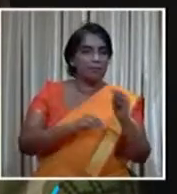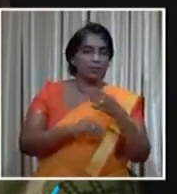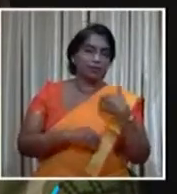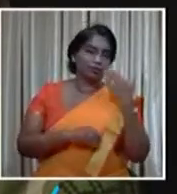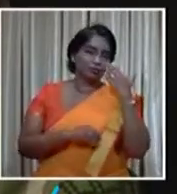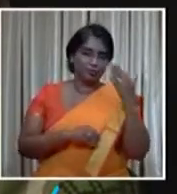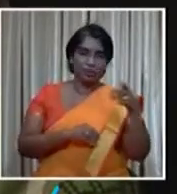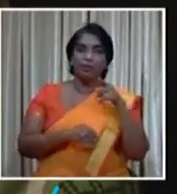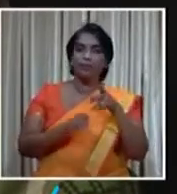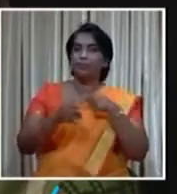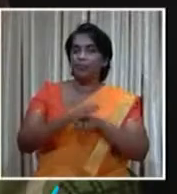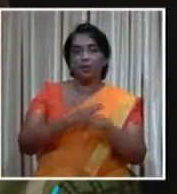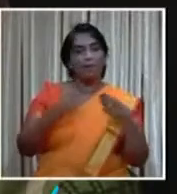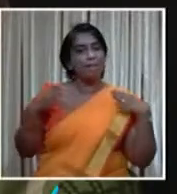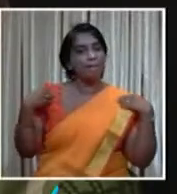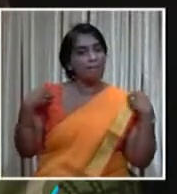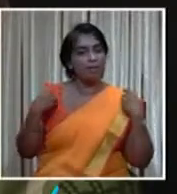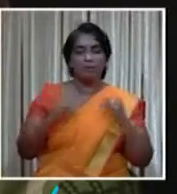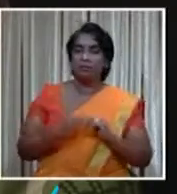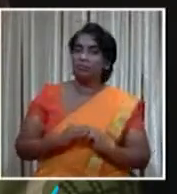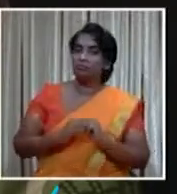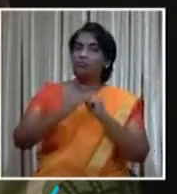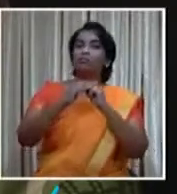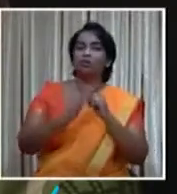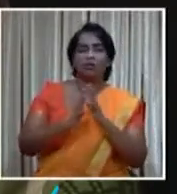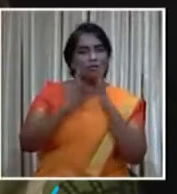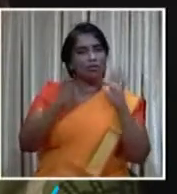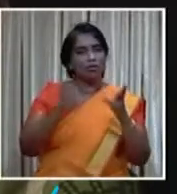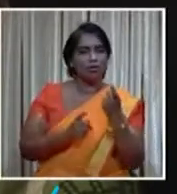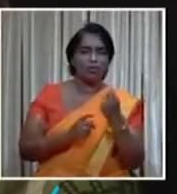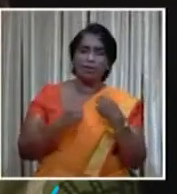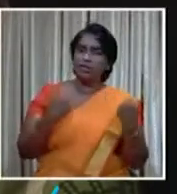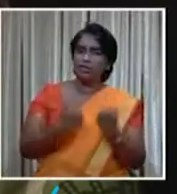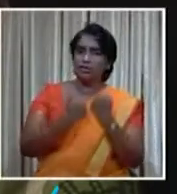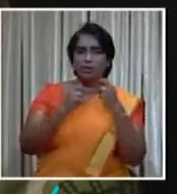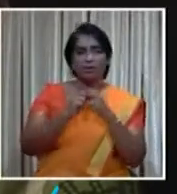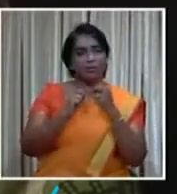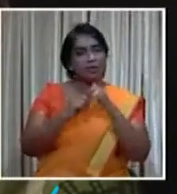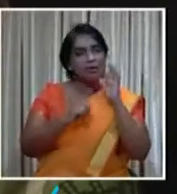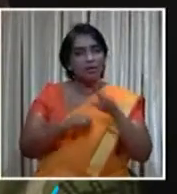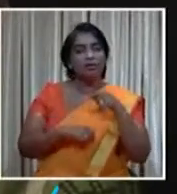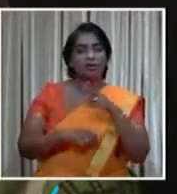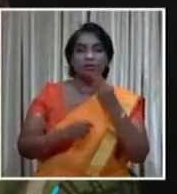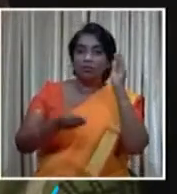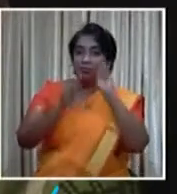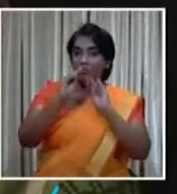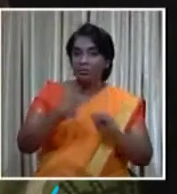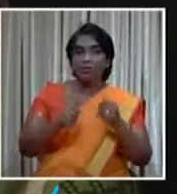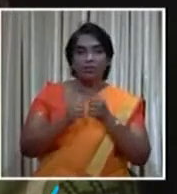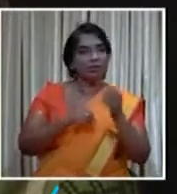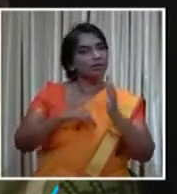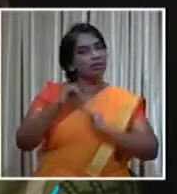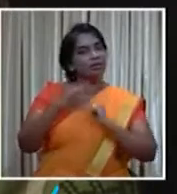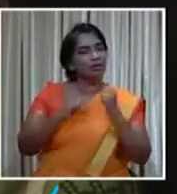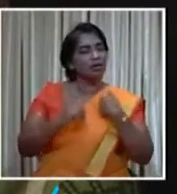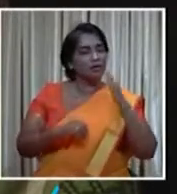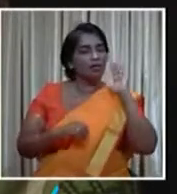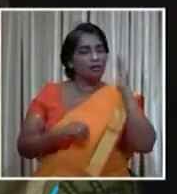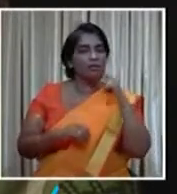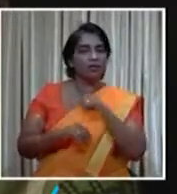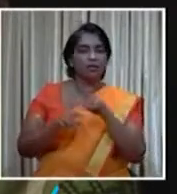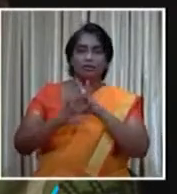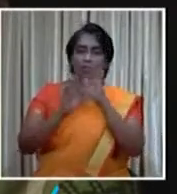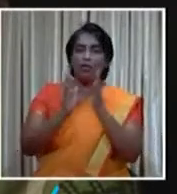දකිනවා. යටිතල පහසුකම් ප්‍රවර්ධනය සඳහා කොපමණ ආර්ථික අභියෝග පැවතියත් මෙම අයවැය තුලින් ගෙන ඇති පියවර සුවිශේෂී.